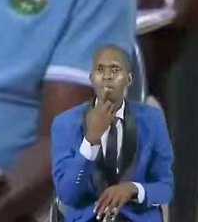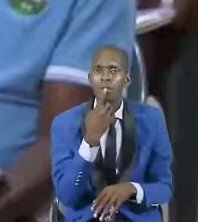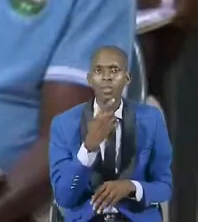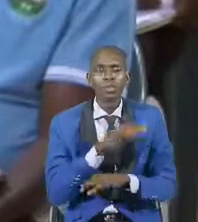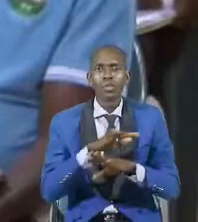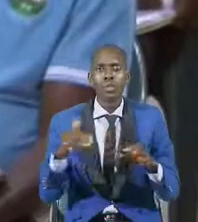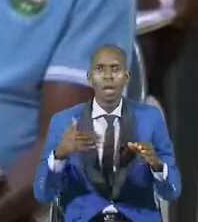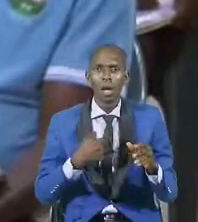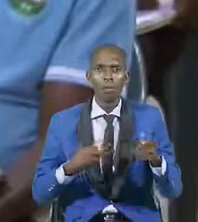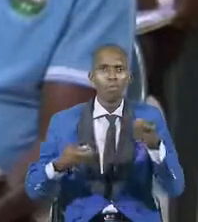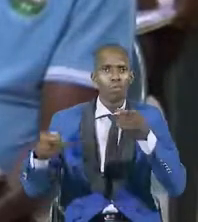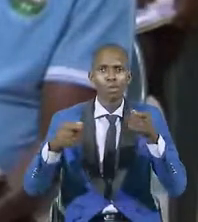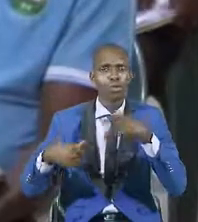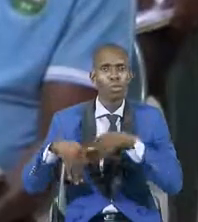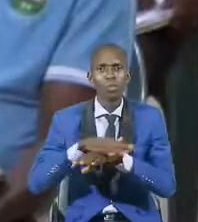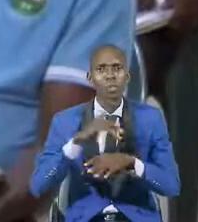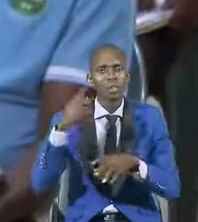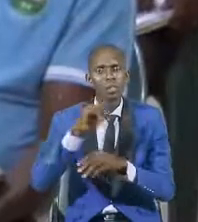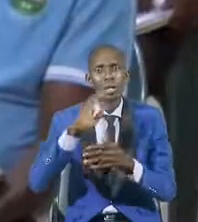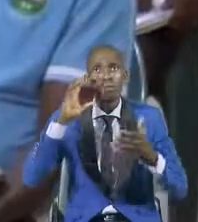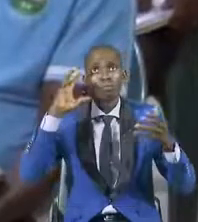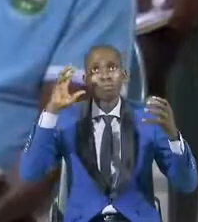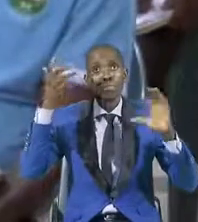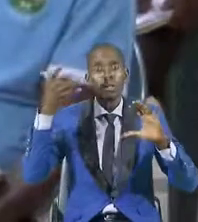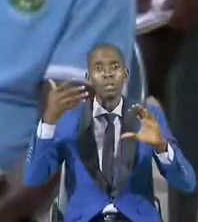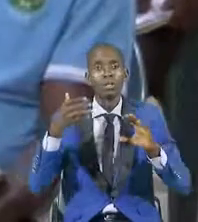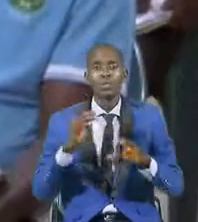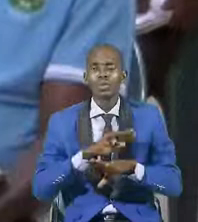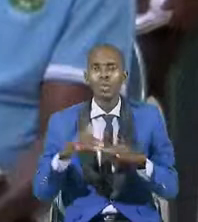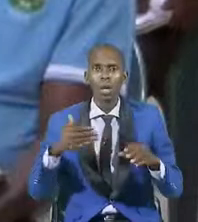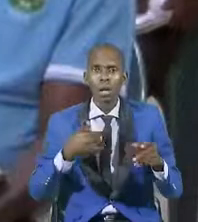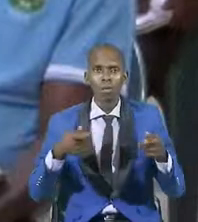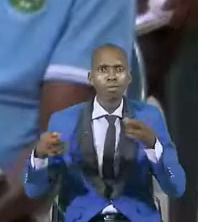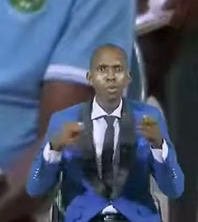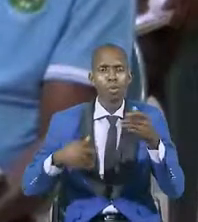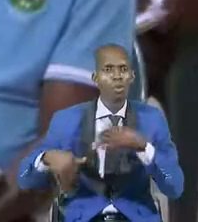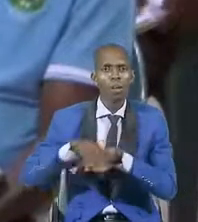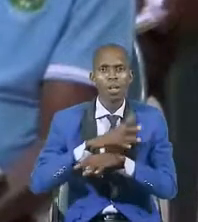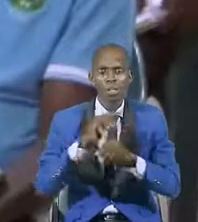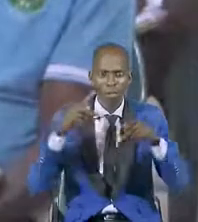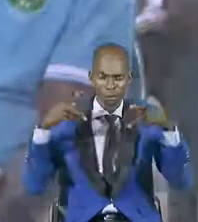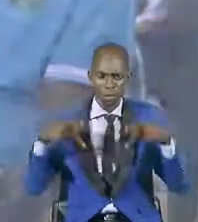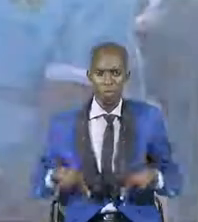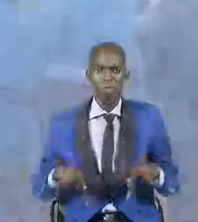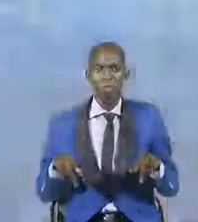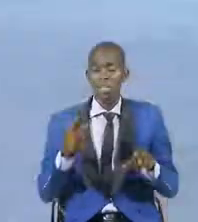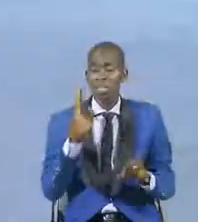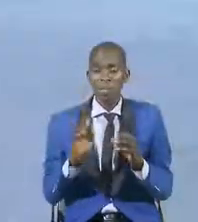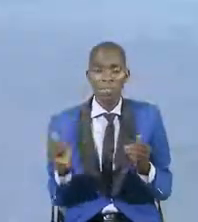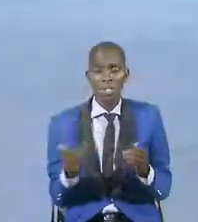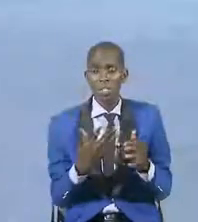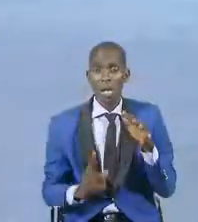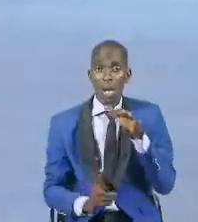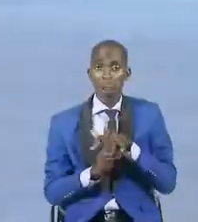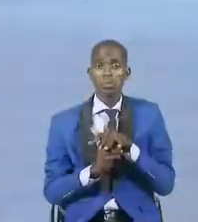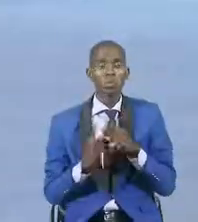maîtrise sur leur tempérament. Ils n'ont pas la maîtrise sur leur personnalité. Et si quelque chose leur